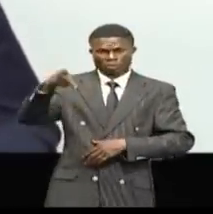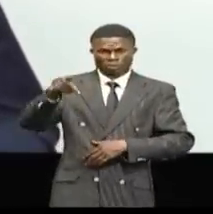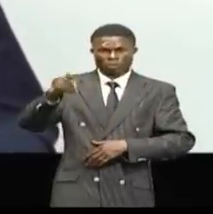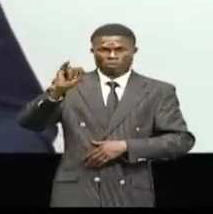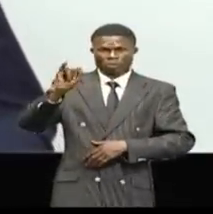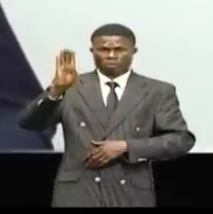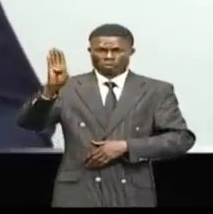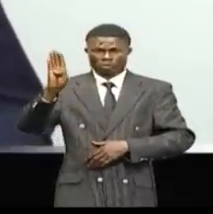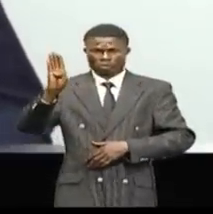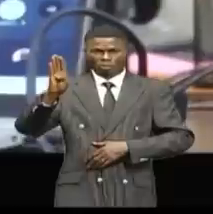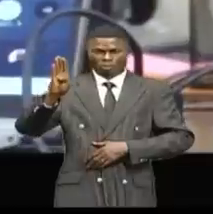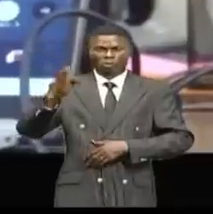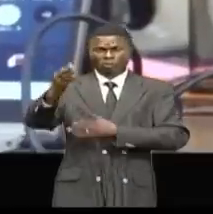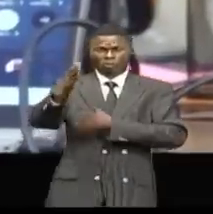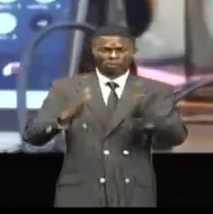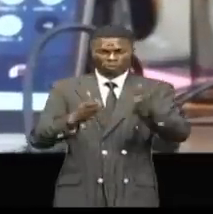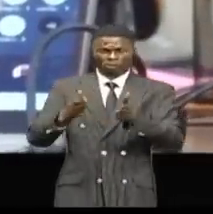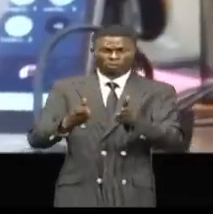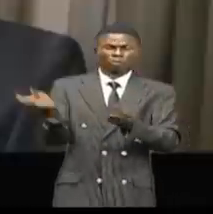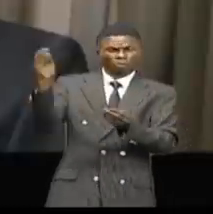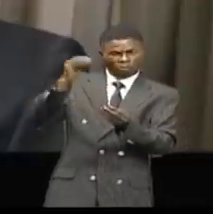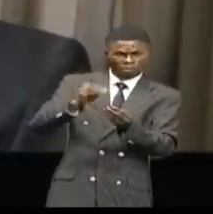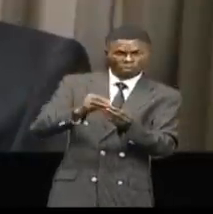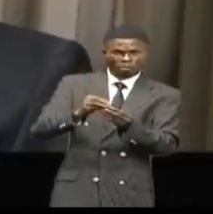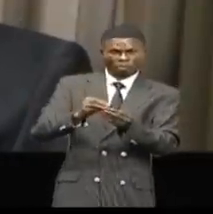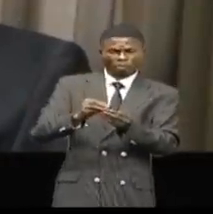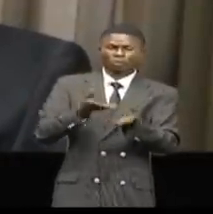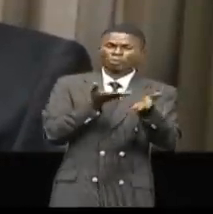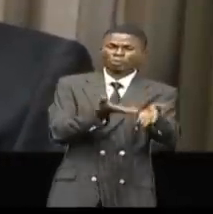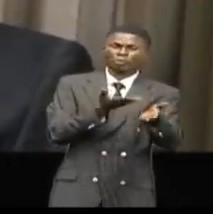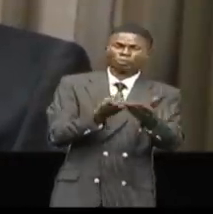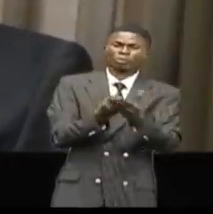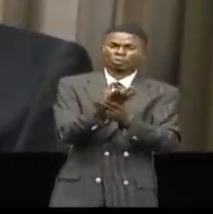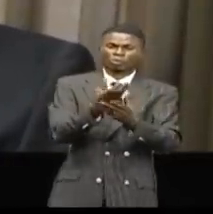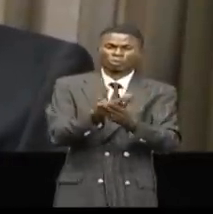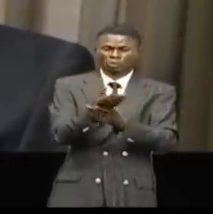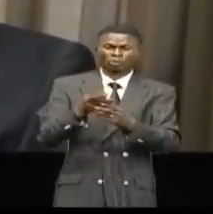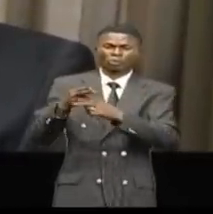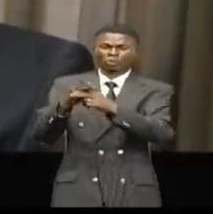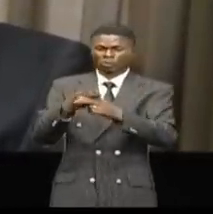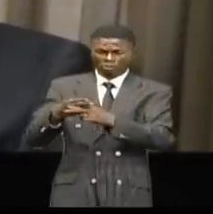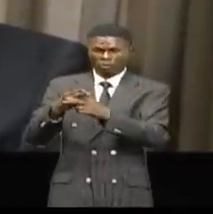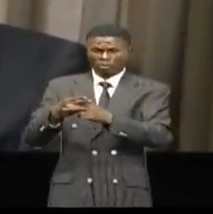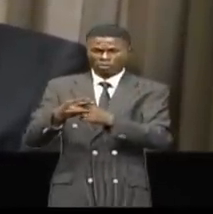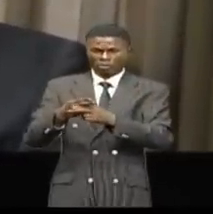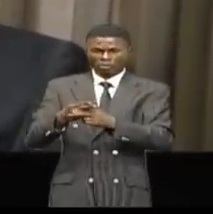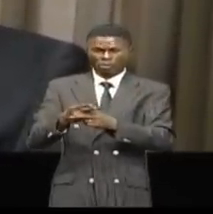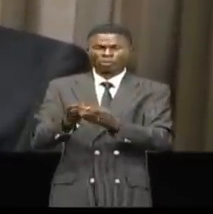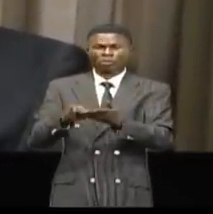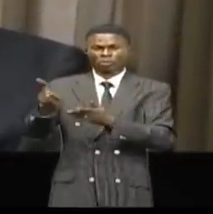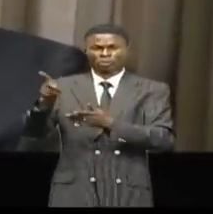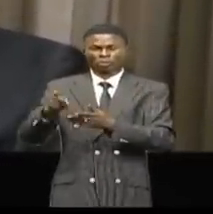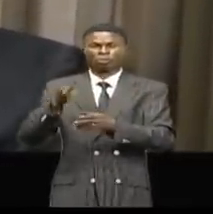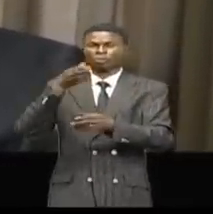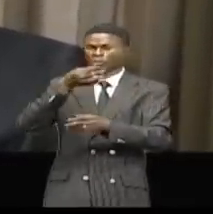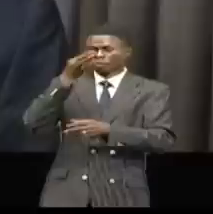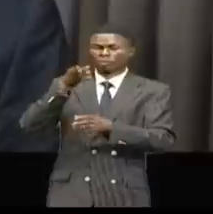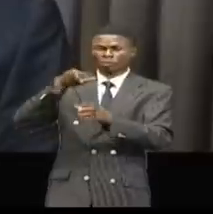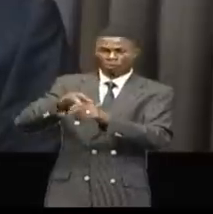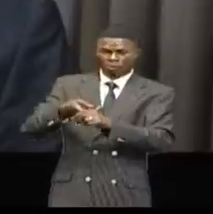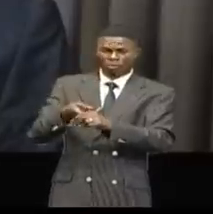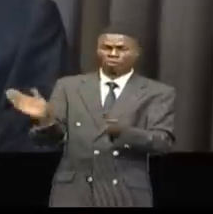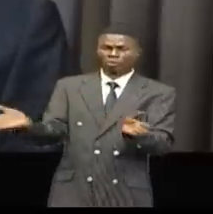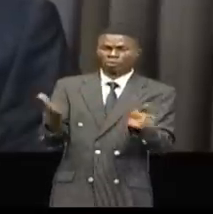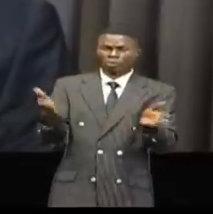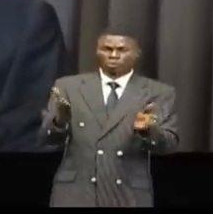noté que ces recettes supplémentaires ont plus servi aux dépenses sécuritaires, aux subventions des prix de carburant ainsi qu'au